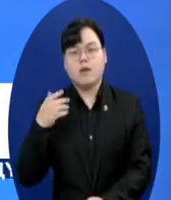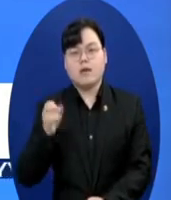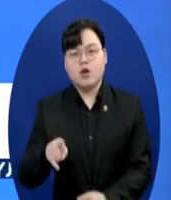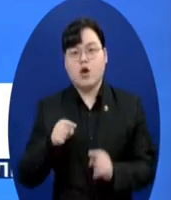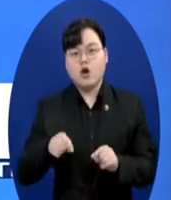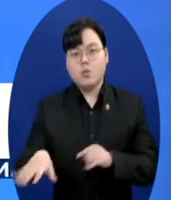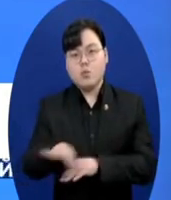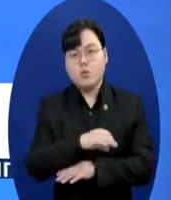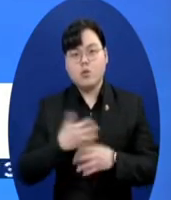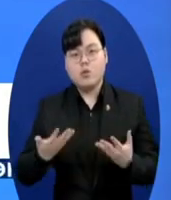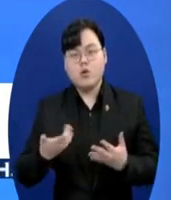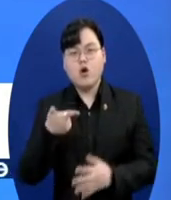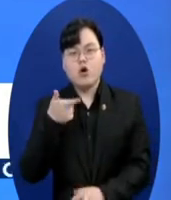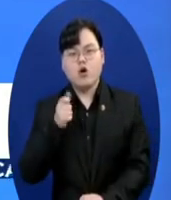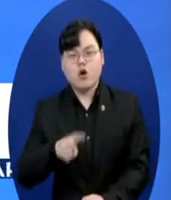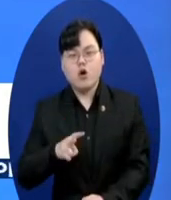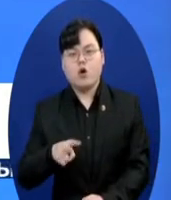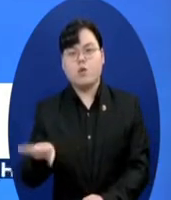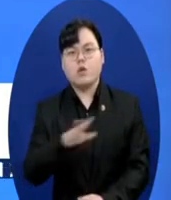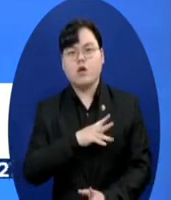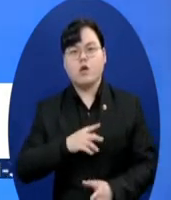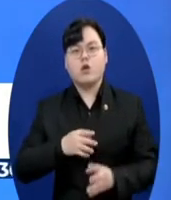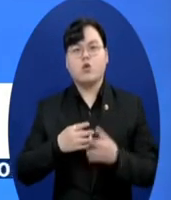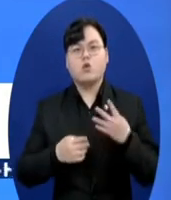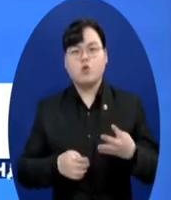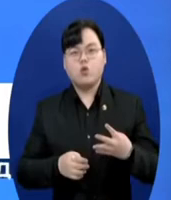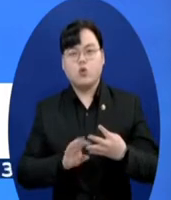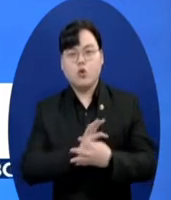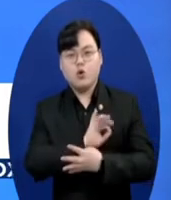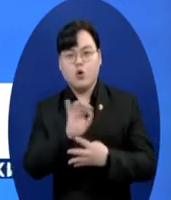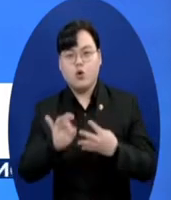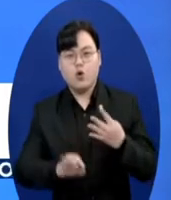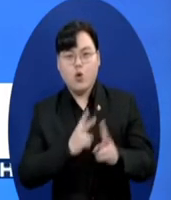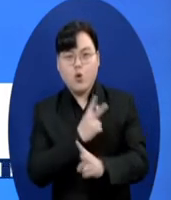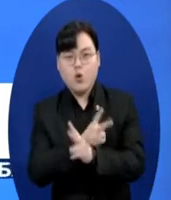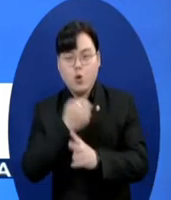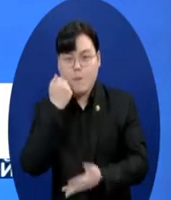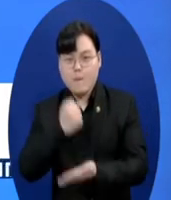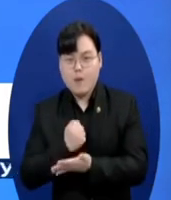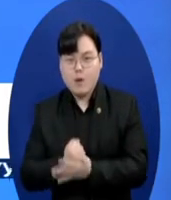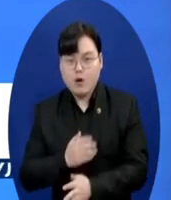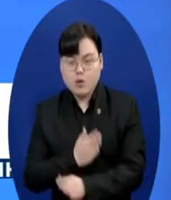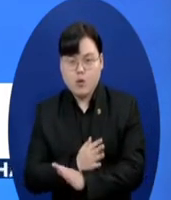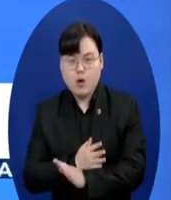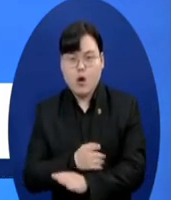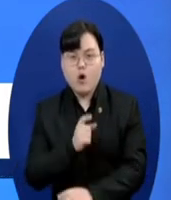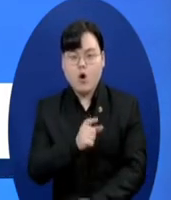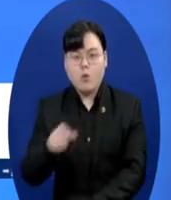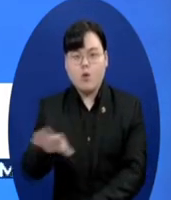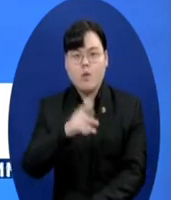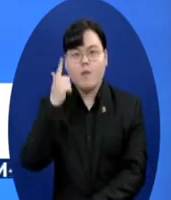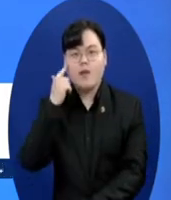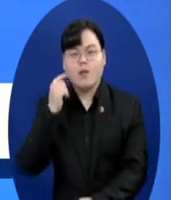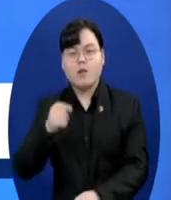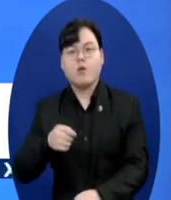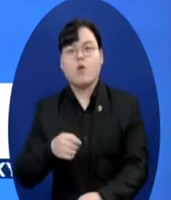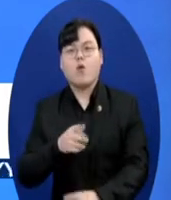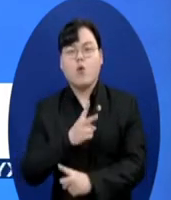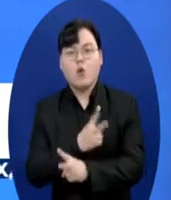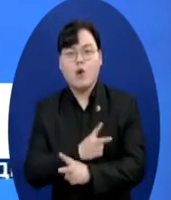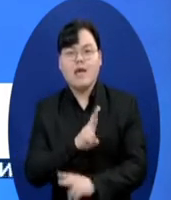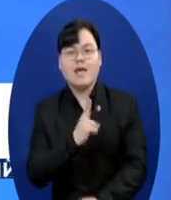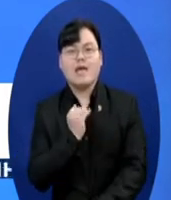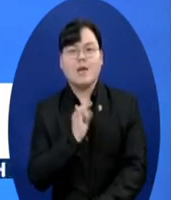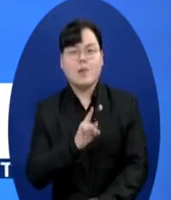одоо бид нэр гол одоо манай салбарын суур 4 хуулийг өнгөрсөн жил баталсан энэ дээр нийтийн мэдээллийн хууль, кибер аюулгүй